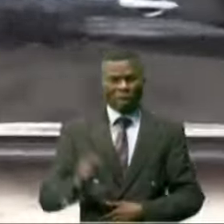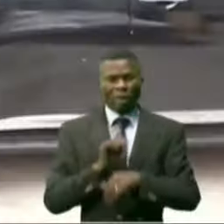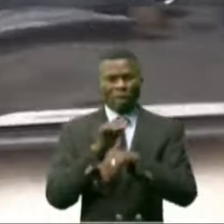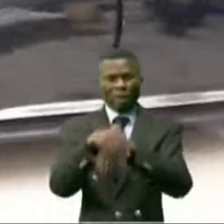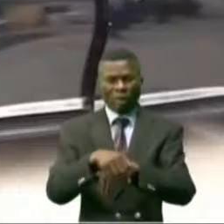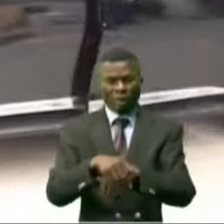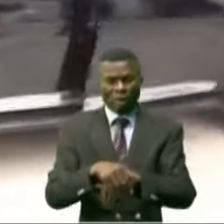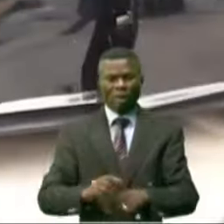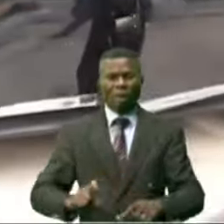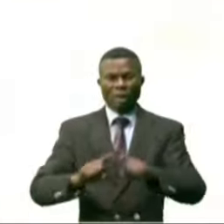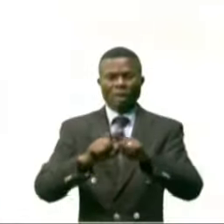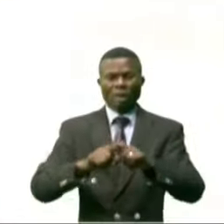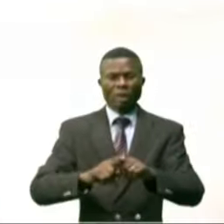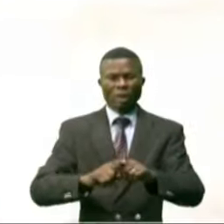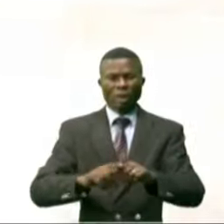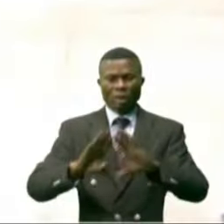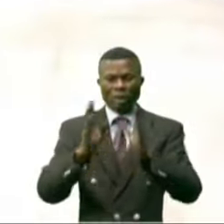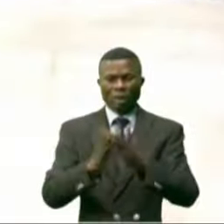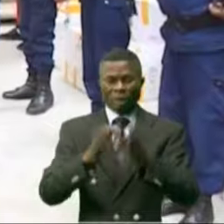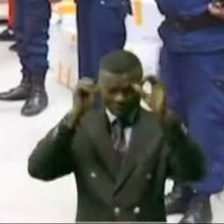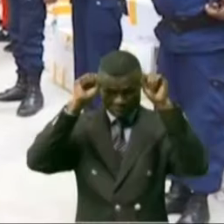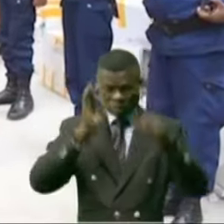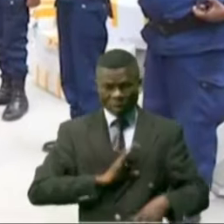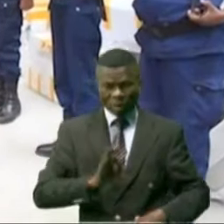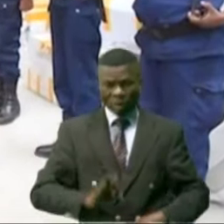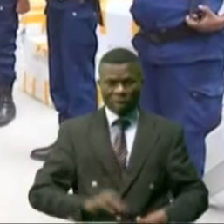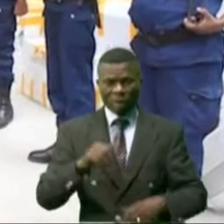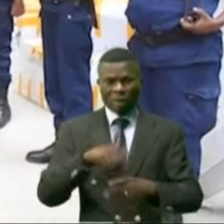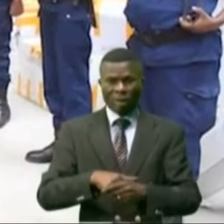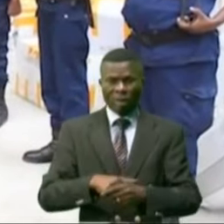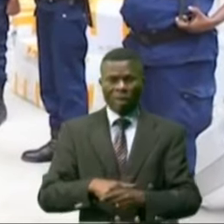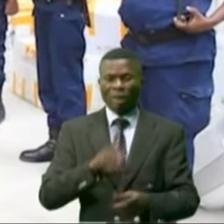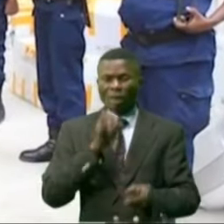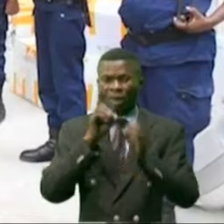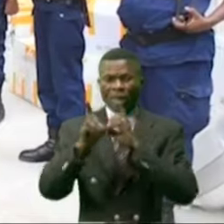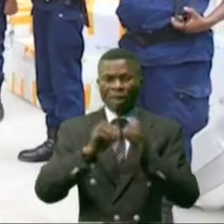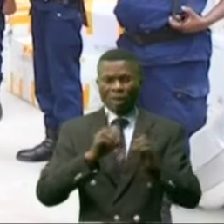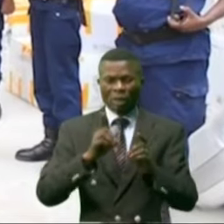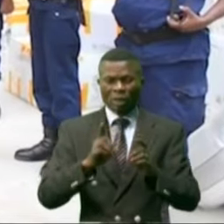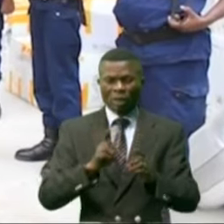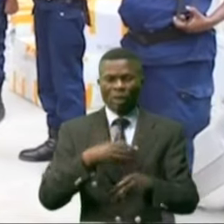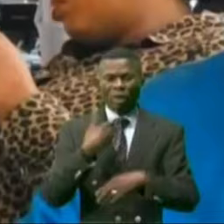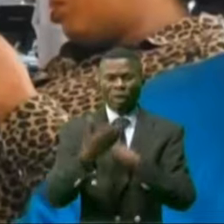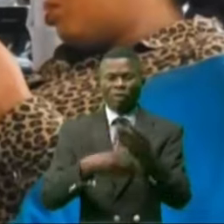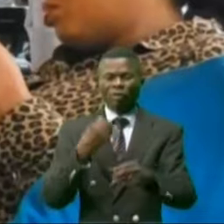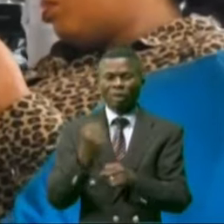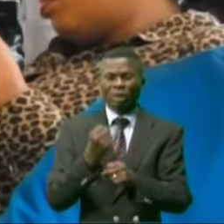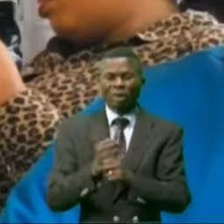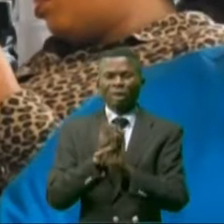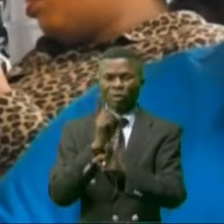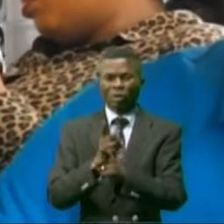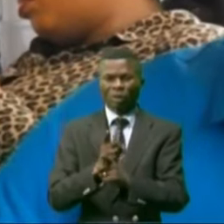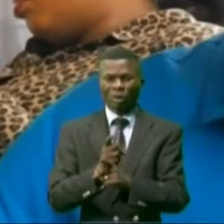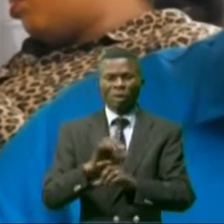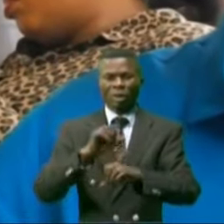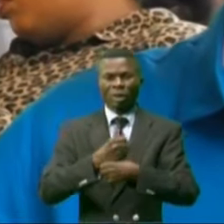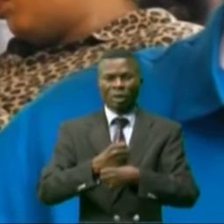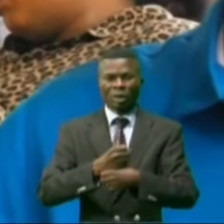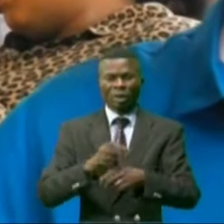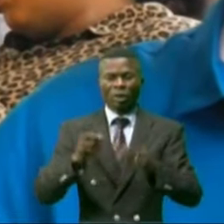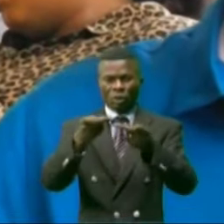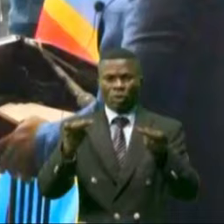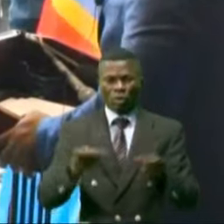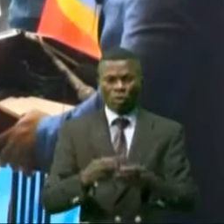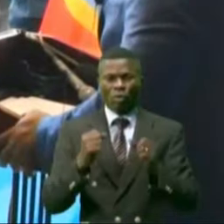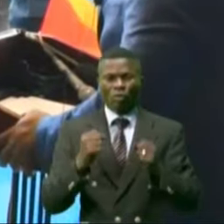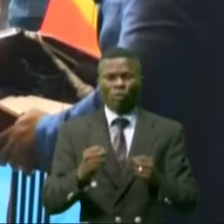le président de la République, Félix Antoine Tshisekedi, à travers une diplomatie agissante et décomplexée, avec la création d'une task